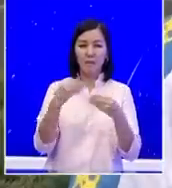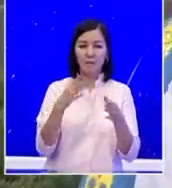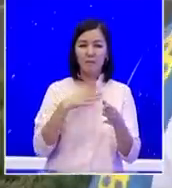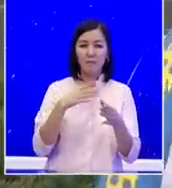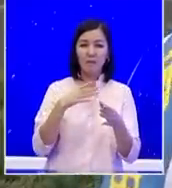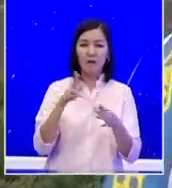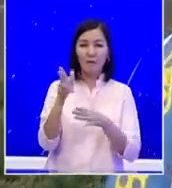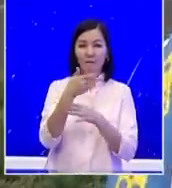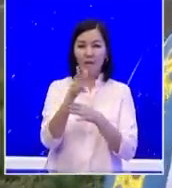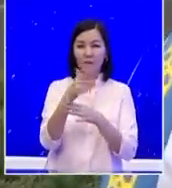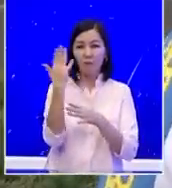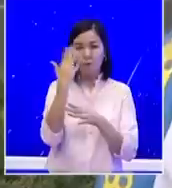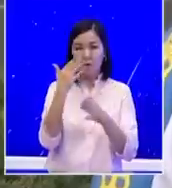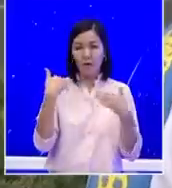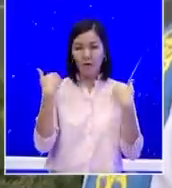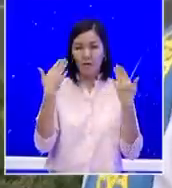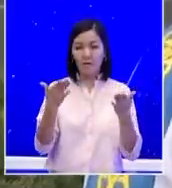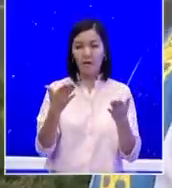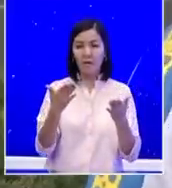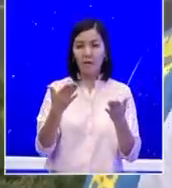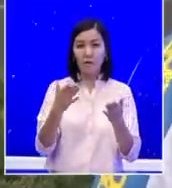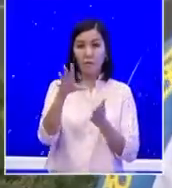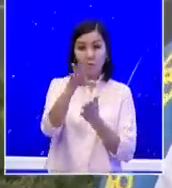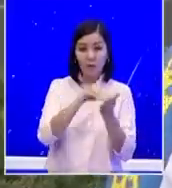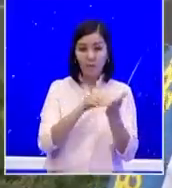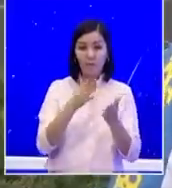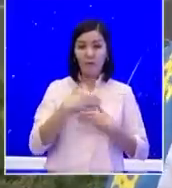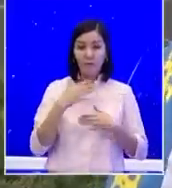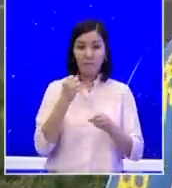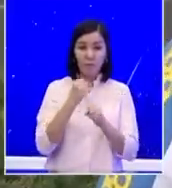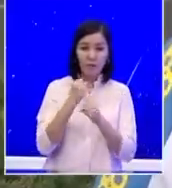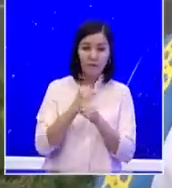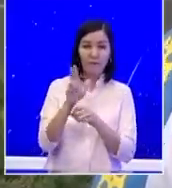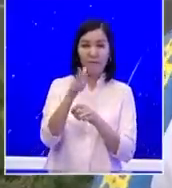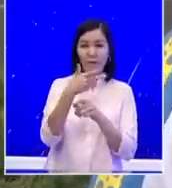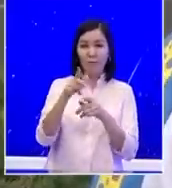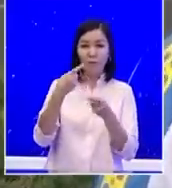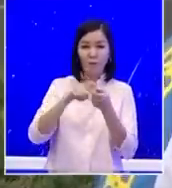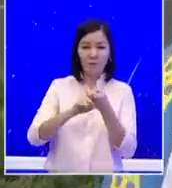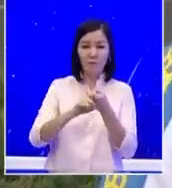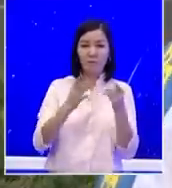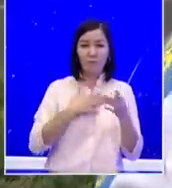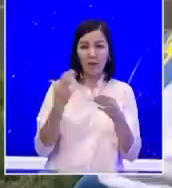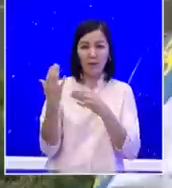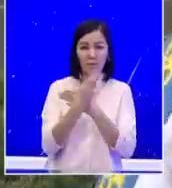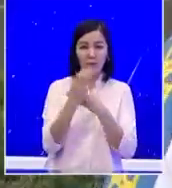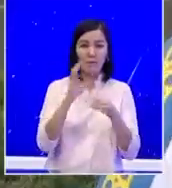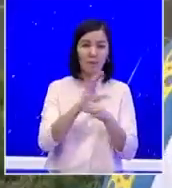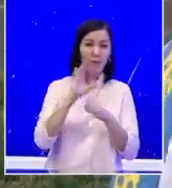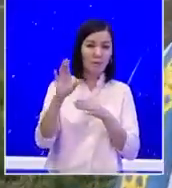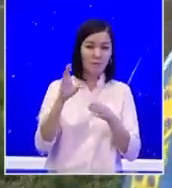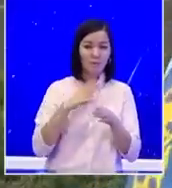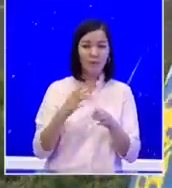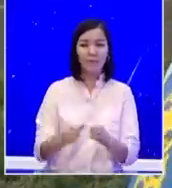видео арқылы. Ол тапсырмасын олар бізге салып отырады. Берген тапсырмамызды орындап бізге салады. Біз өзіміз